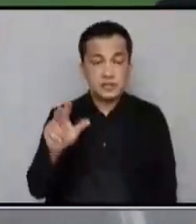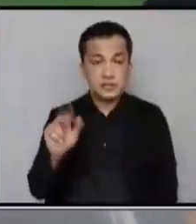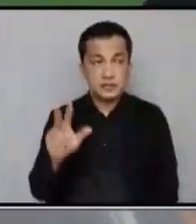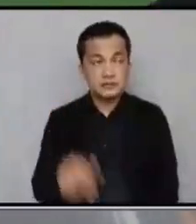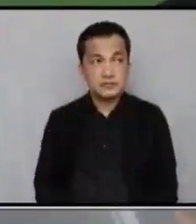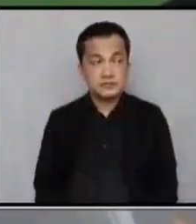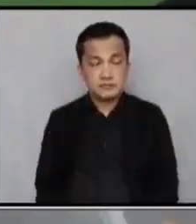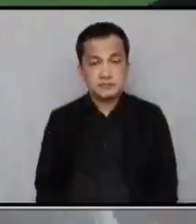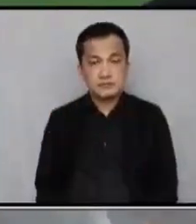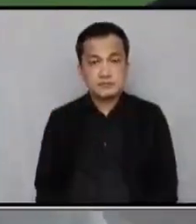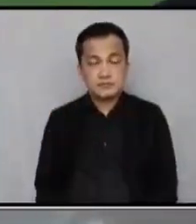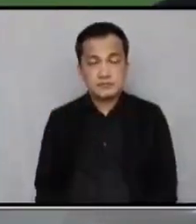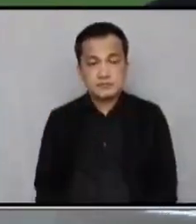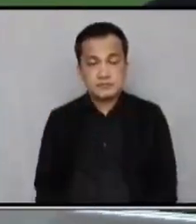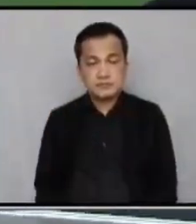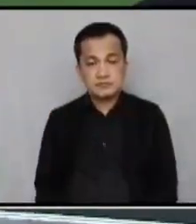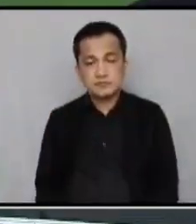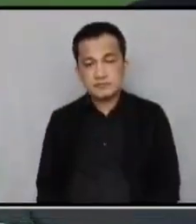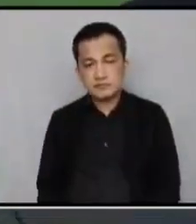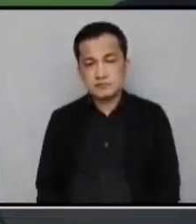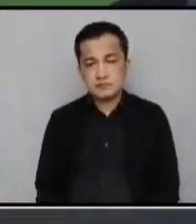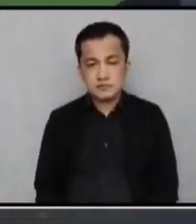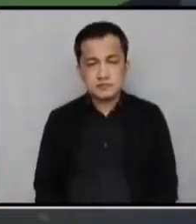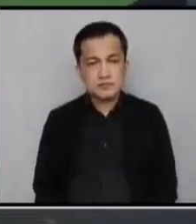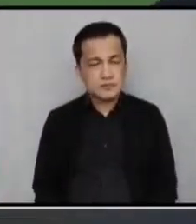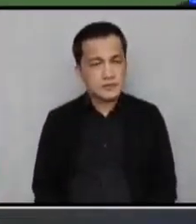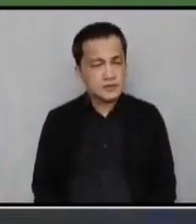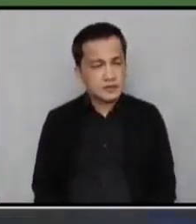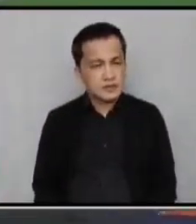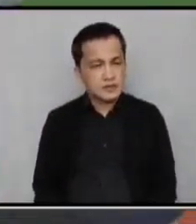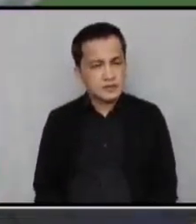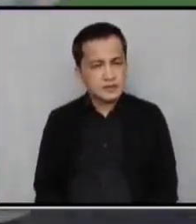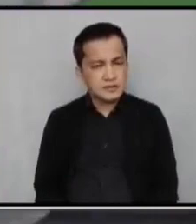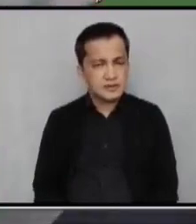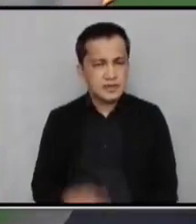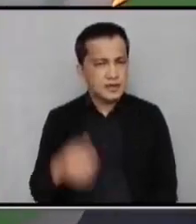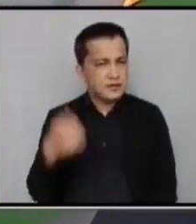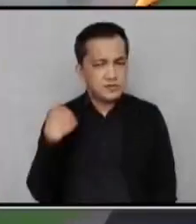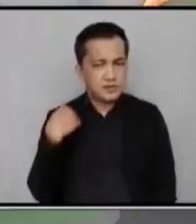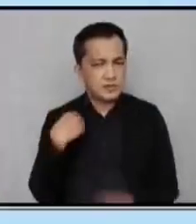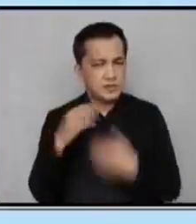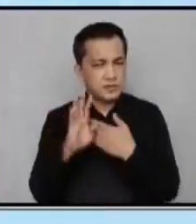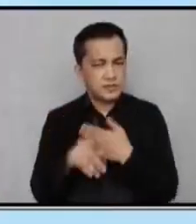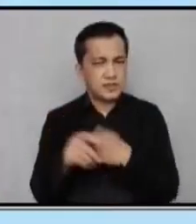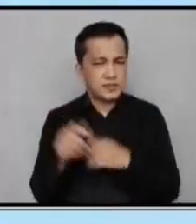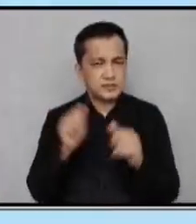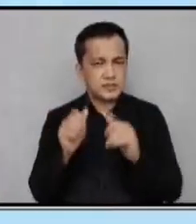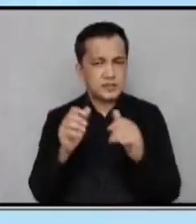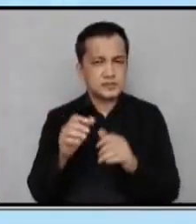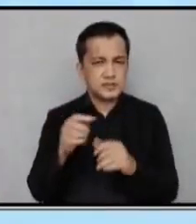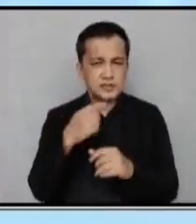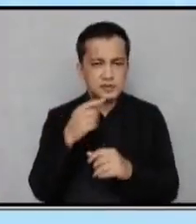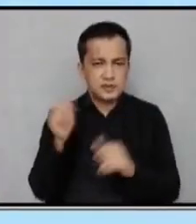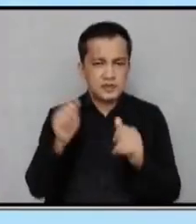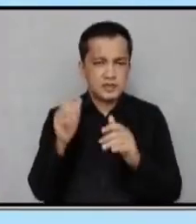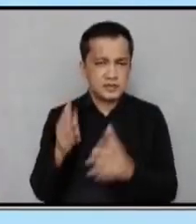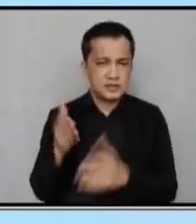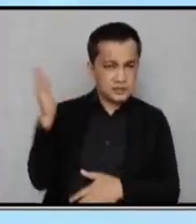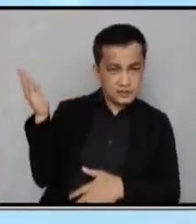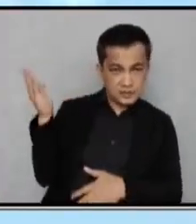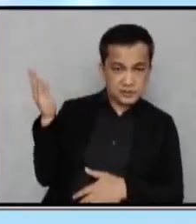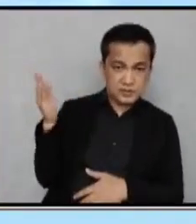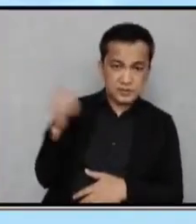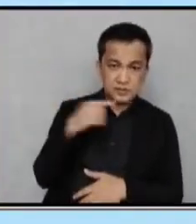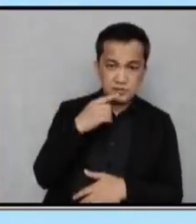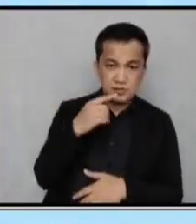Elena Darna, hindi mo nga magbabalik sa showbiz. Ayon sa actress, prioridad muna niyang mag-focus sa pagiging